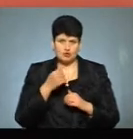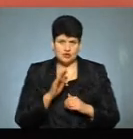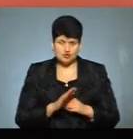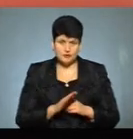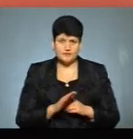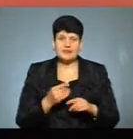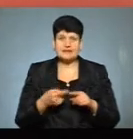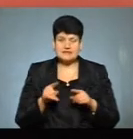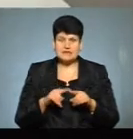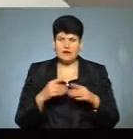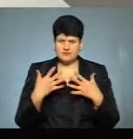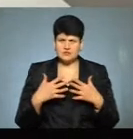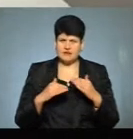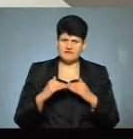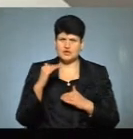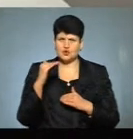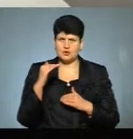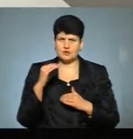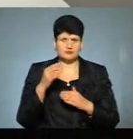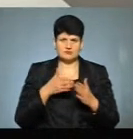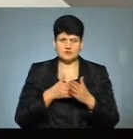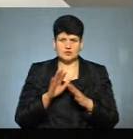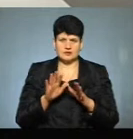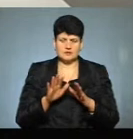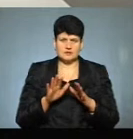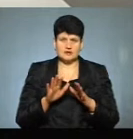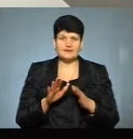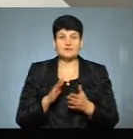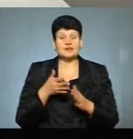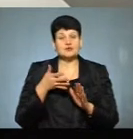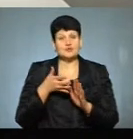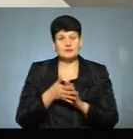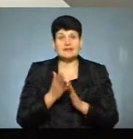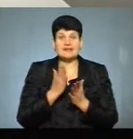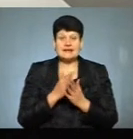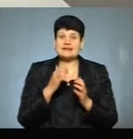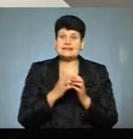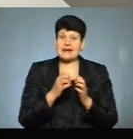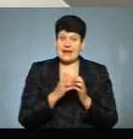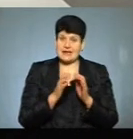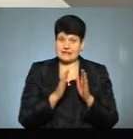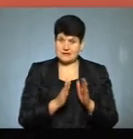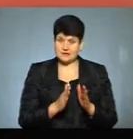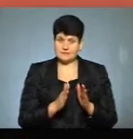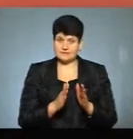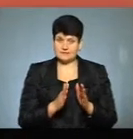Тобто але це вже високий чи ще не критичний? Як він є середній,